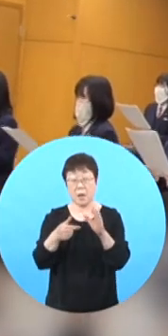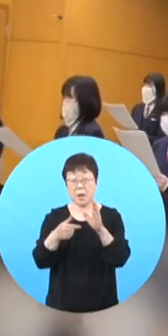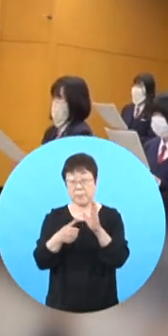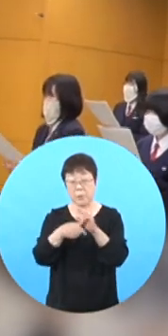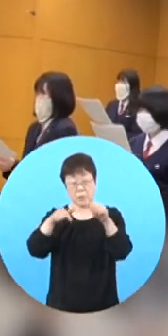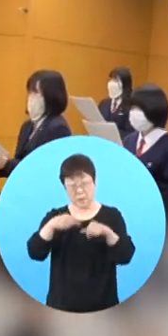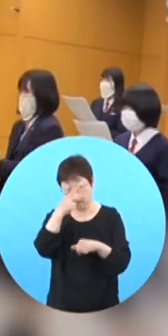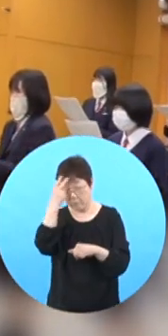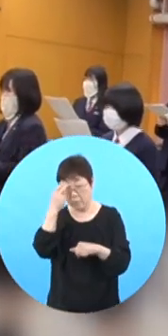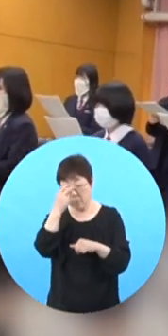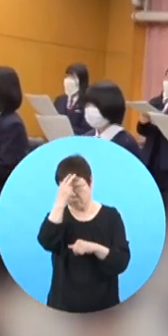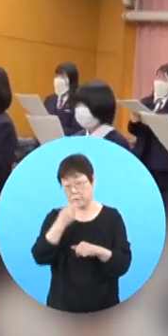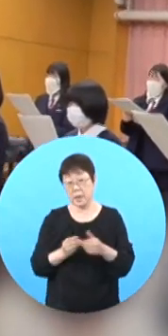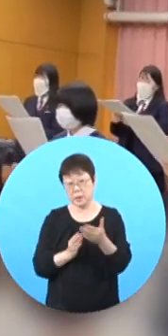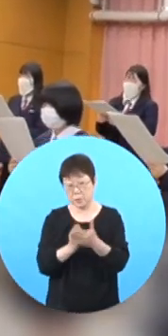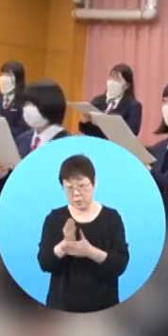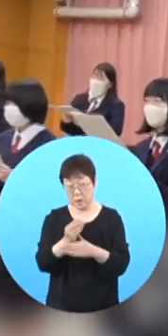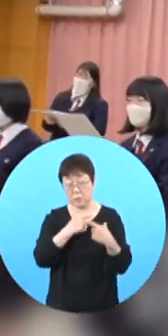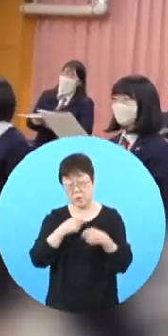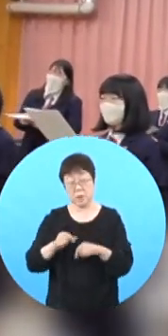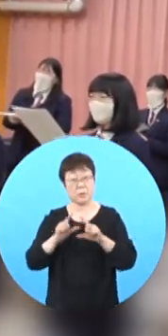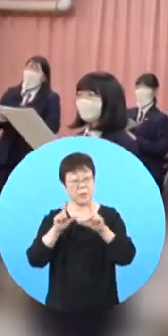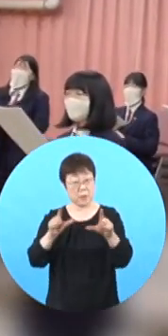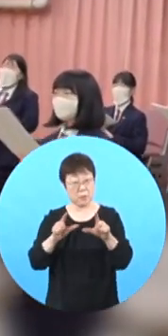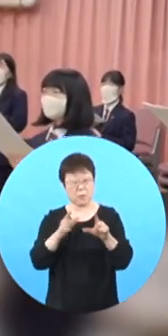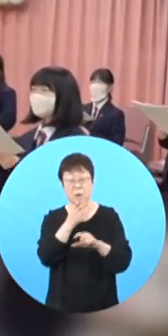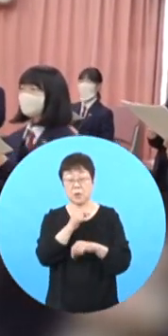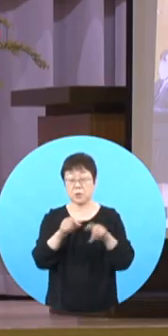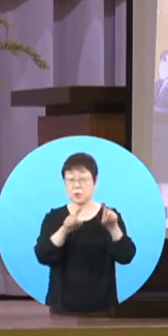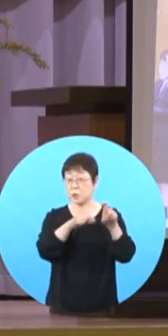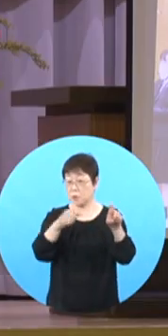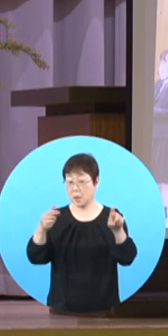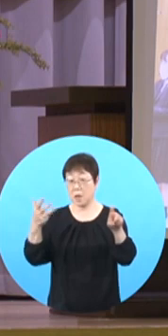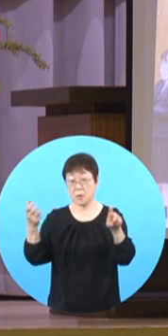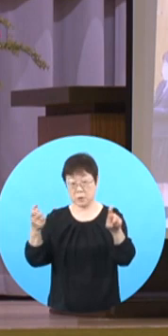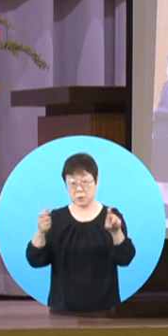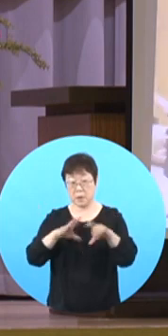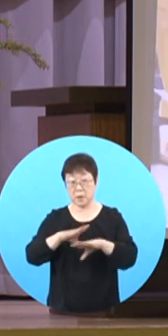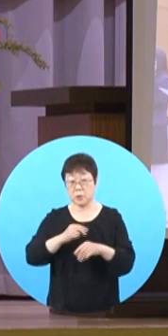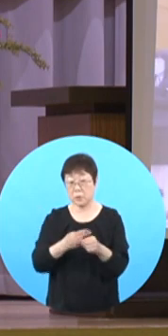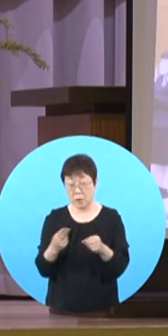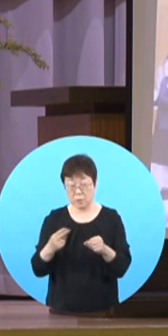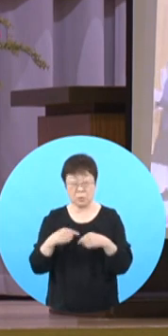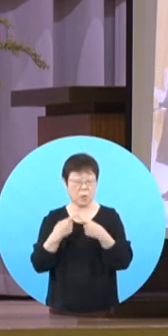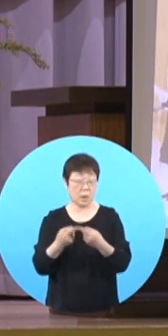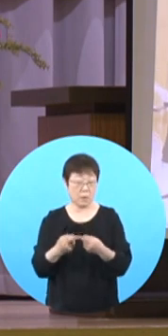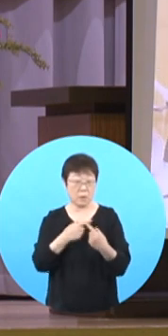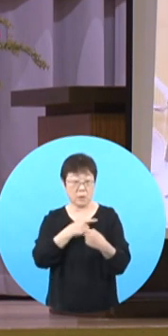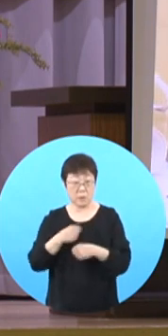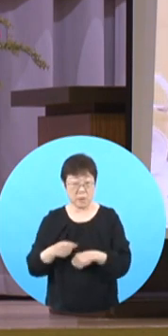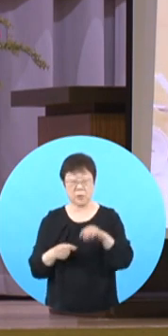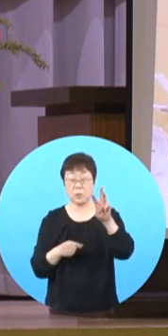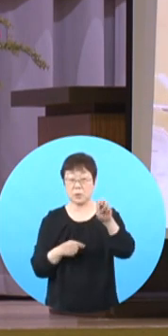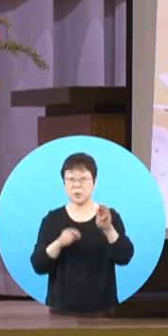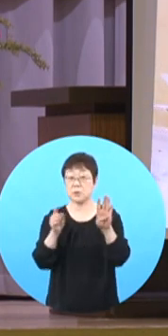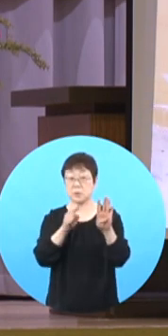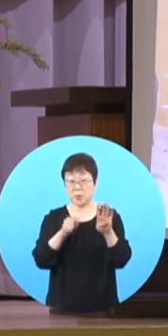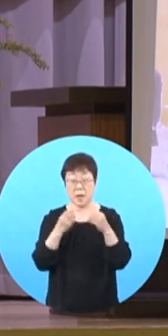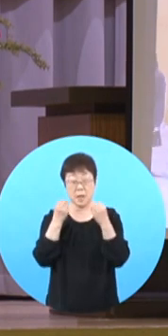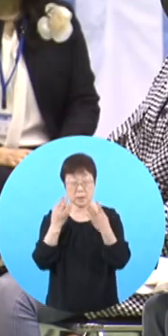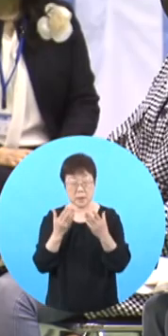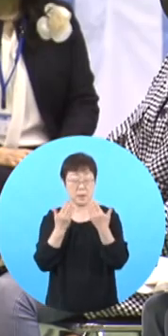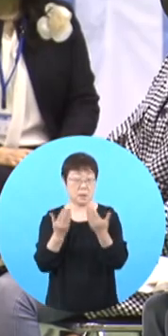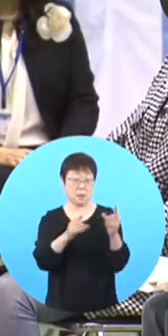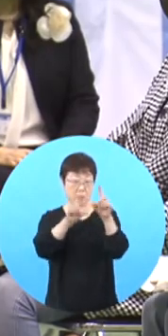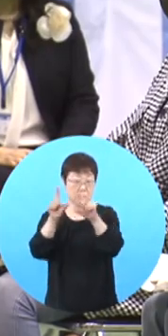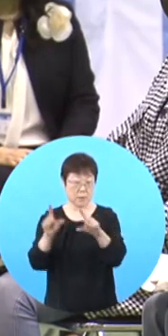術科の生徒が披露。10代から80代まで初年度の入学生34人が新しい学校生活